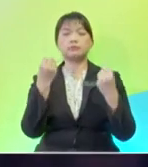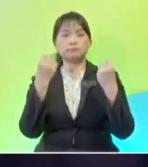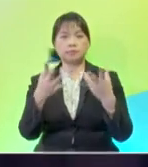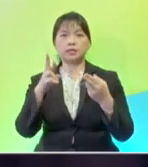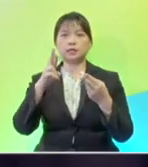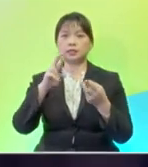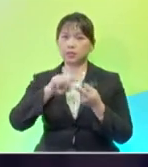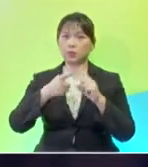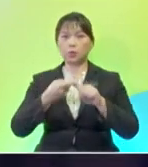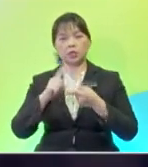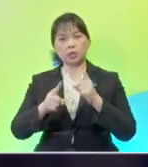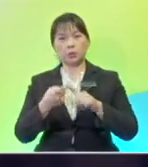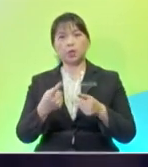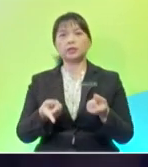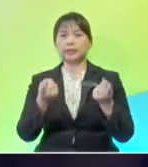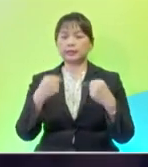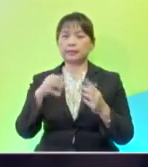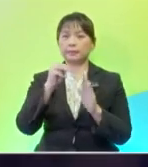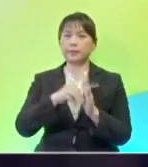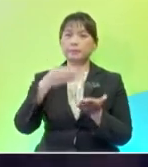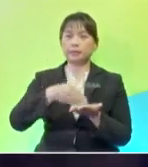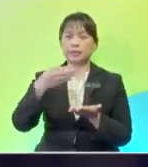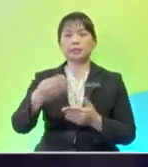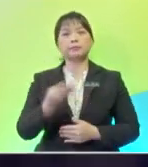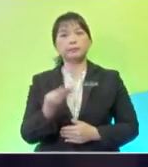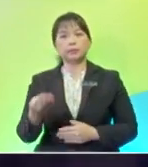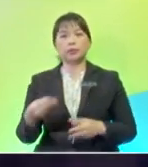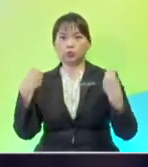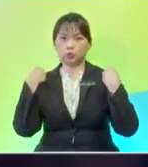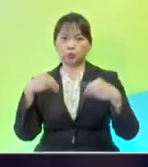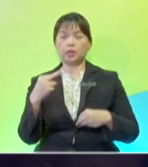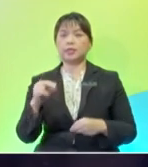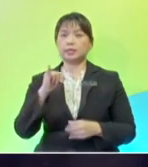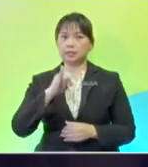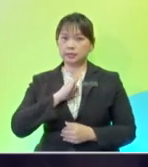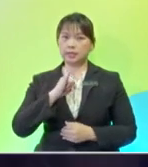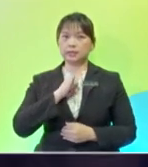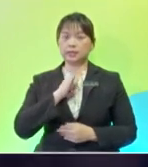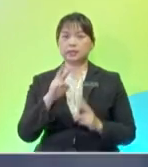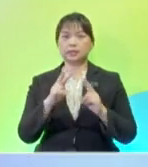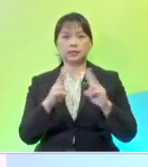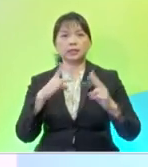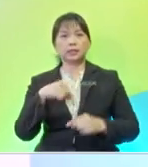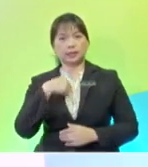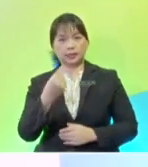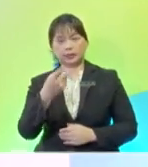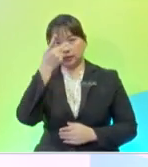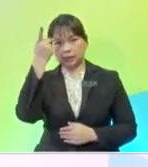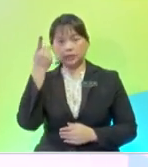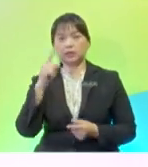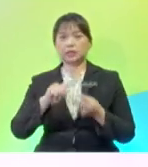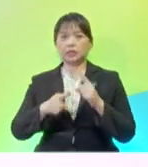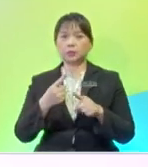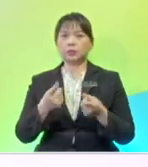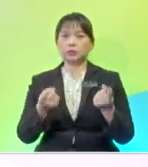kawan-kawan yang datang untuk membeli barang-barang jualan saya jadi saya sangat gembira karena kawan-kawan datang